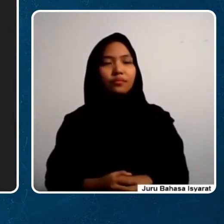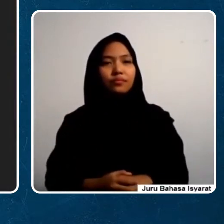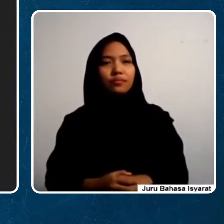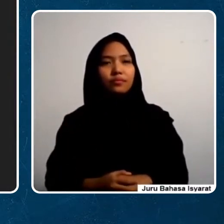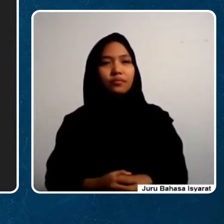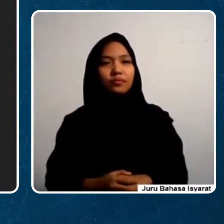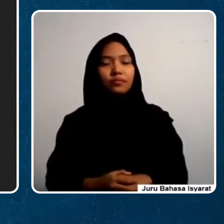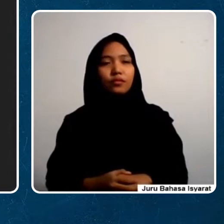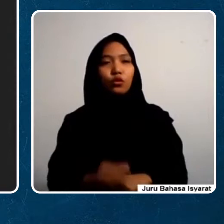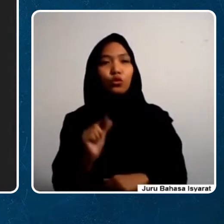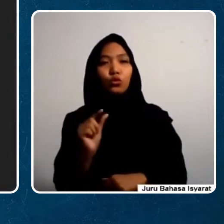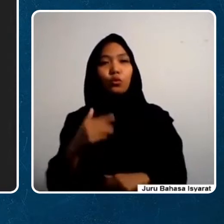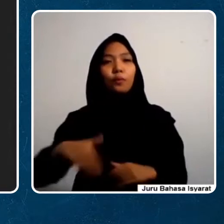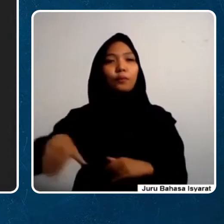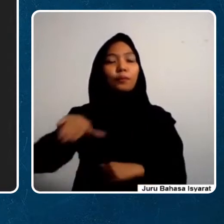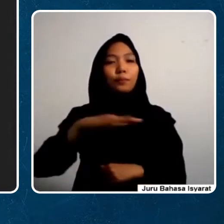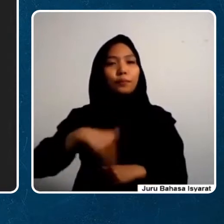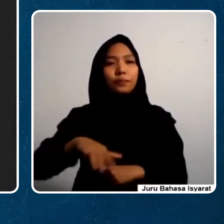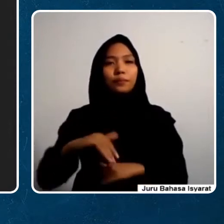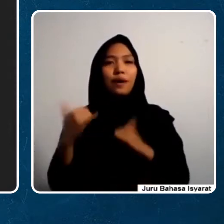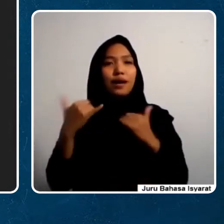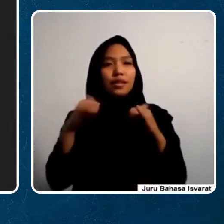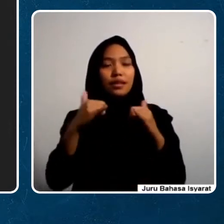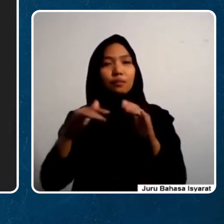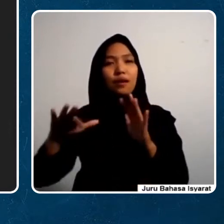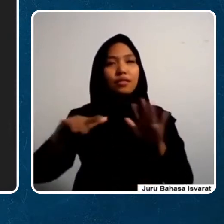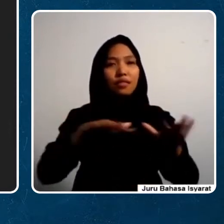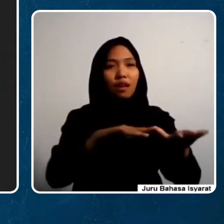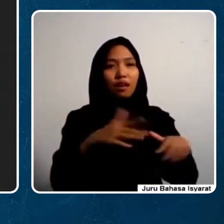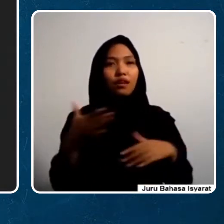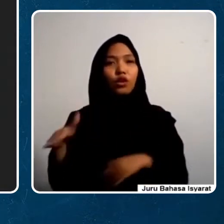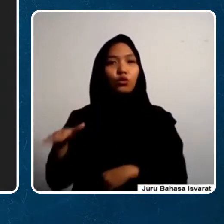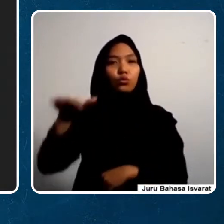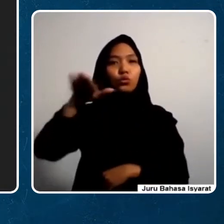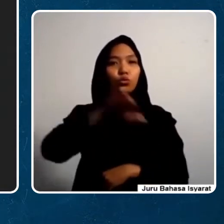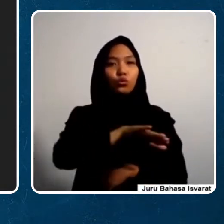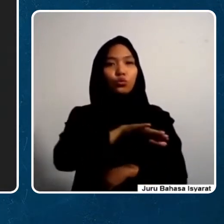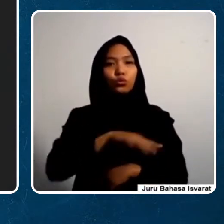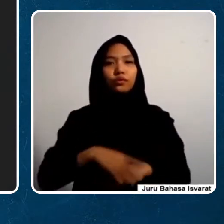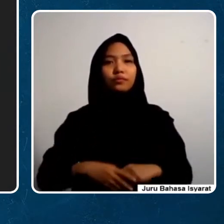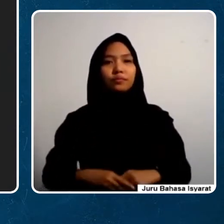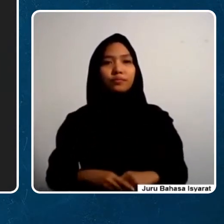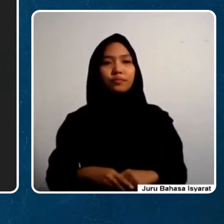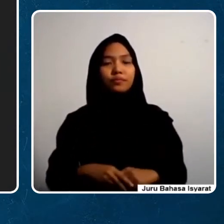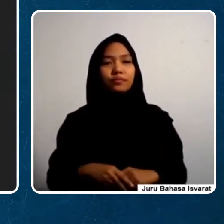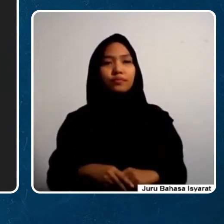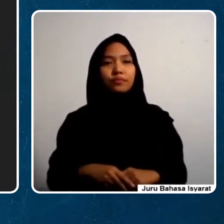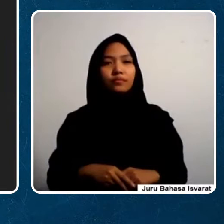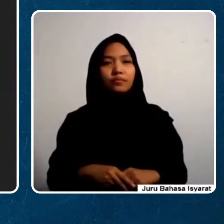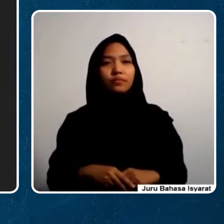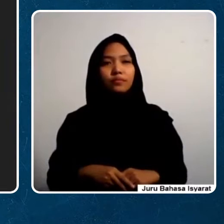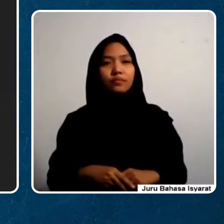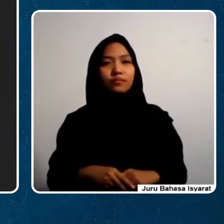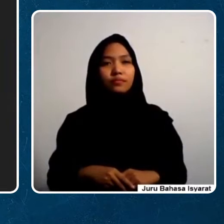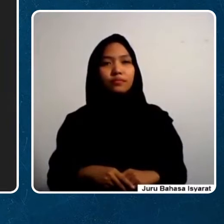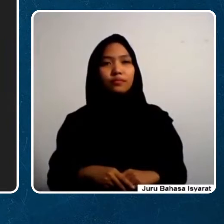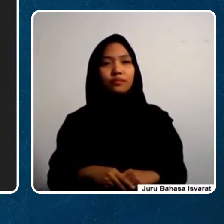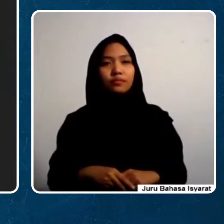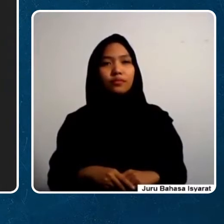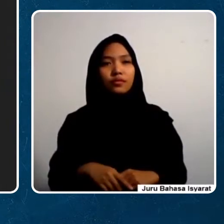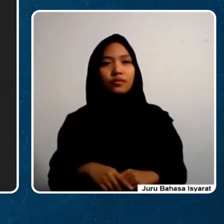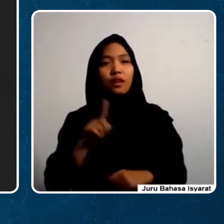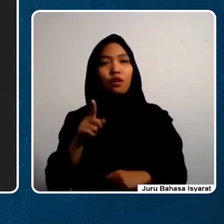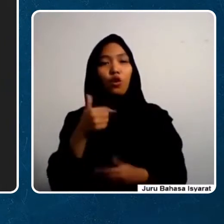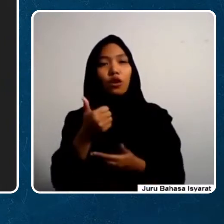Ya bisa. Nanti petunjuk jalannya kita bekerja sama untuk kalau ada nggak tahu jalan kita tanya,